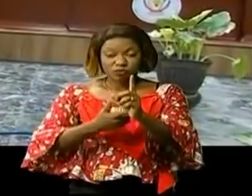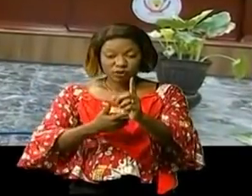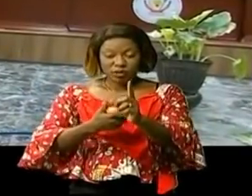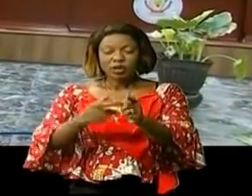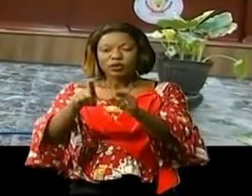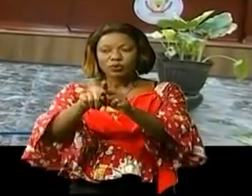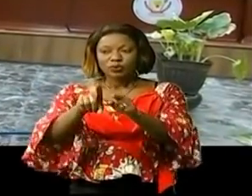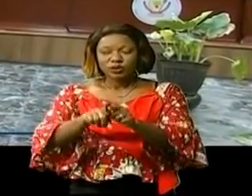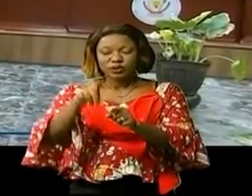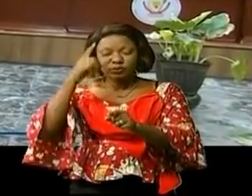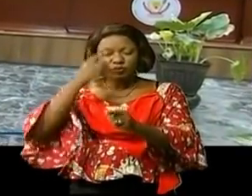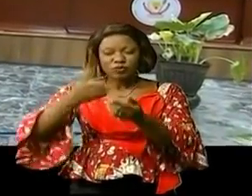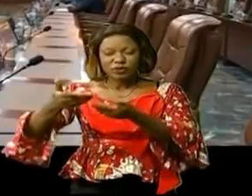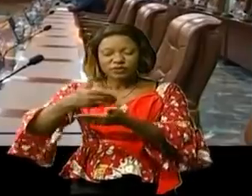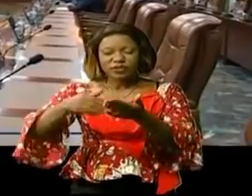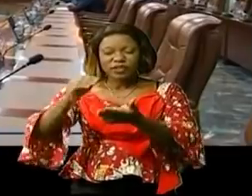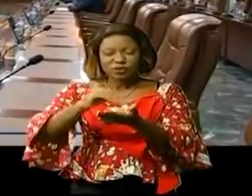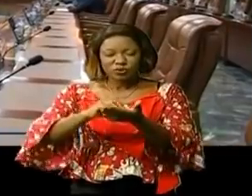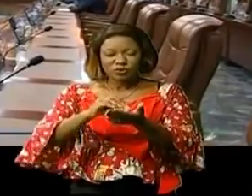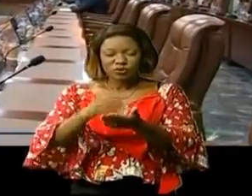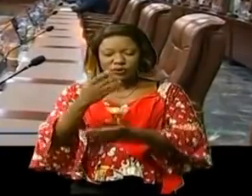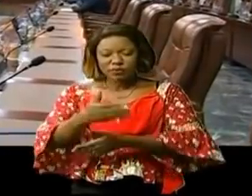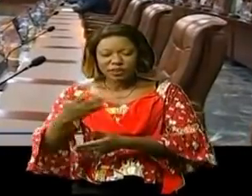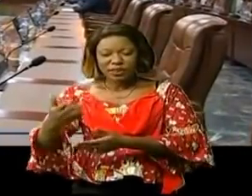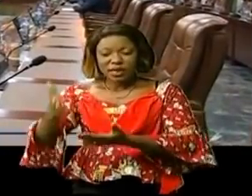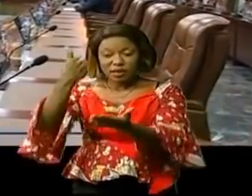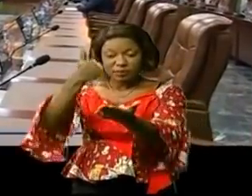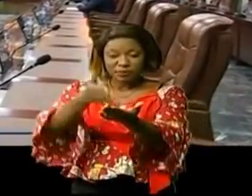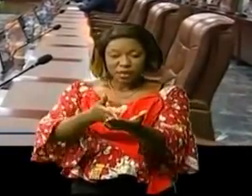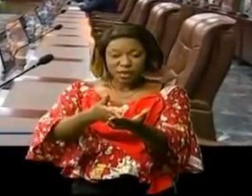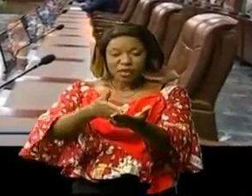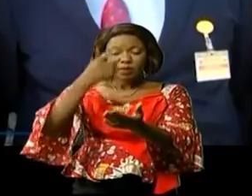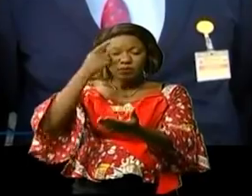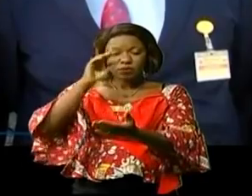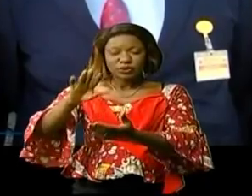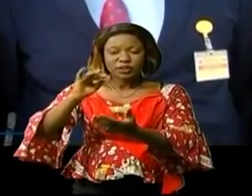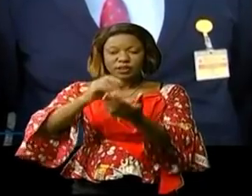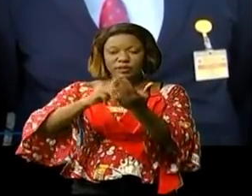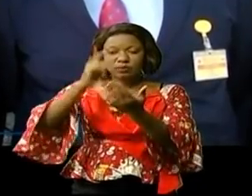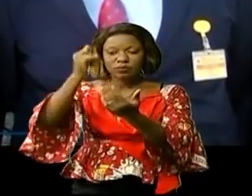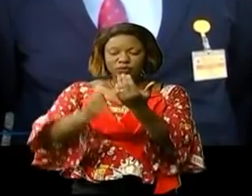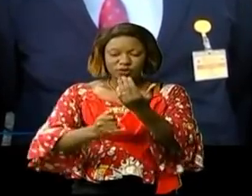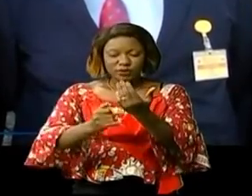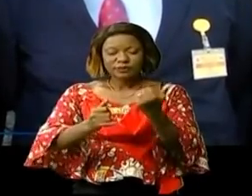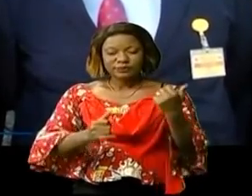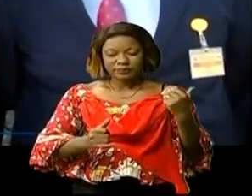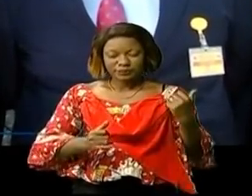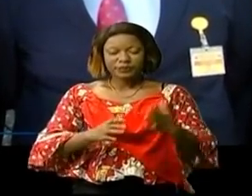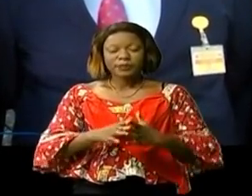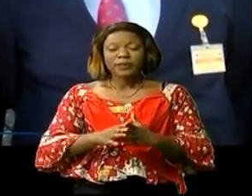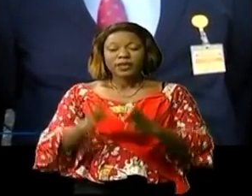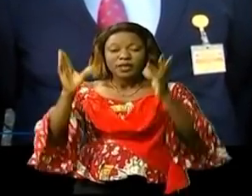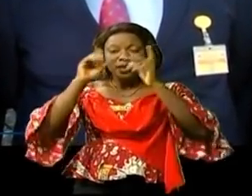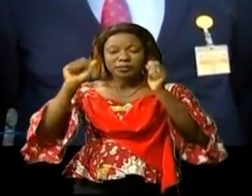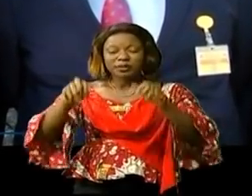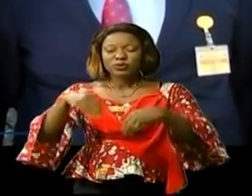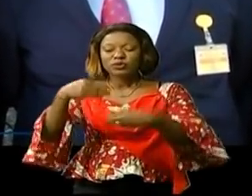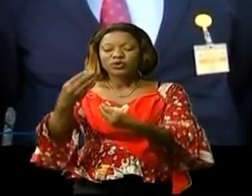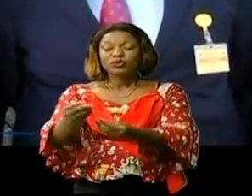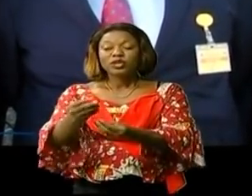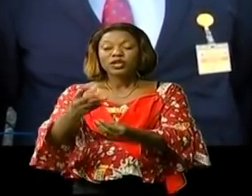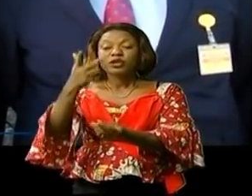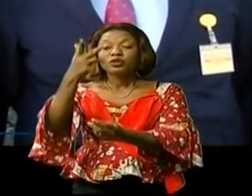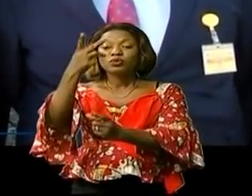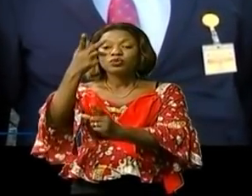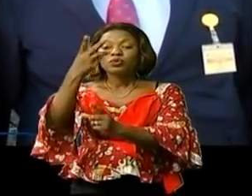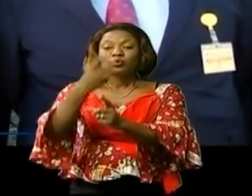financiers pour revenir avec des manifestations de lancement du dit projet. Le président nous a donné une échéance de 3 mois pour revenir avec